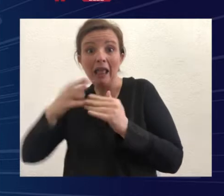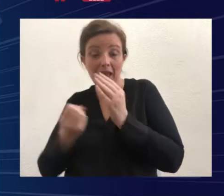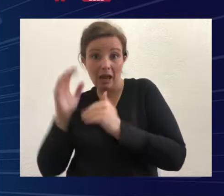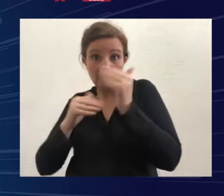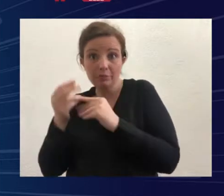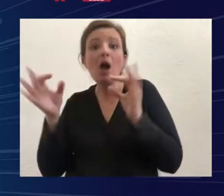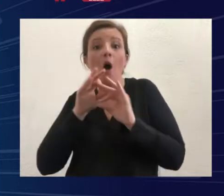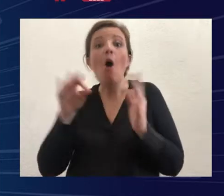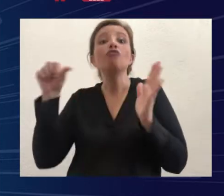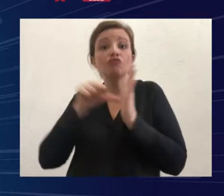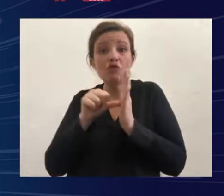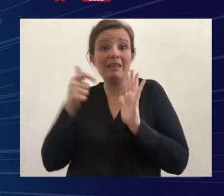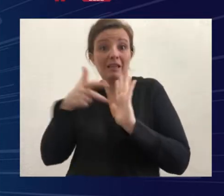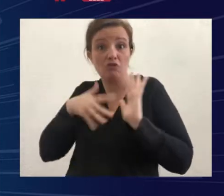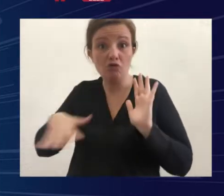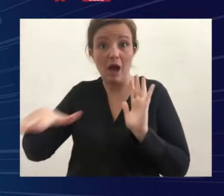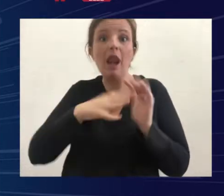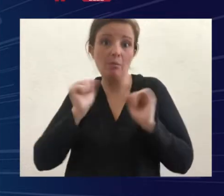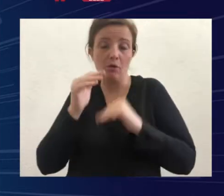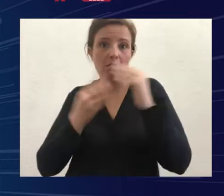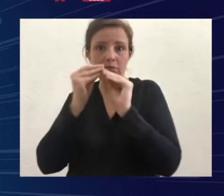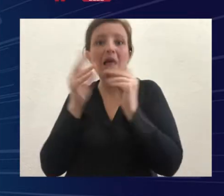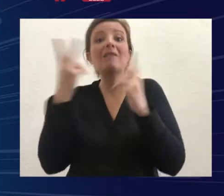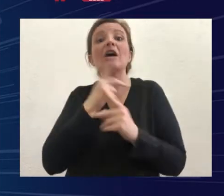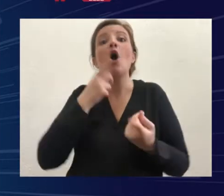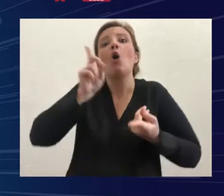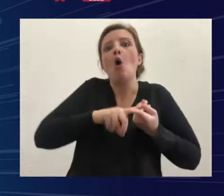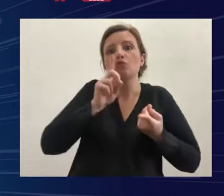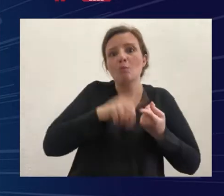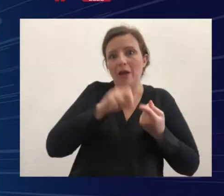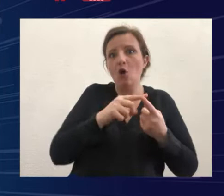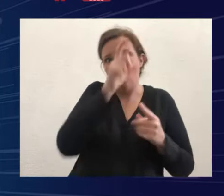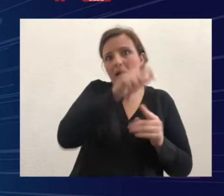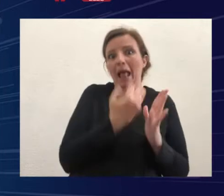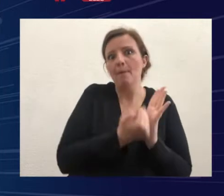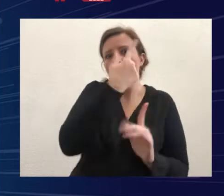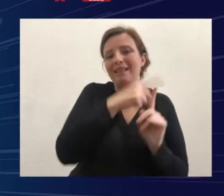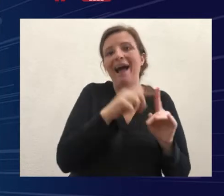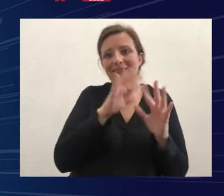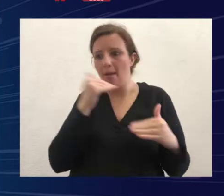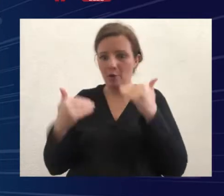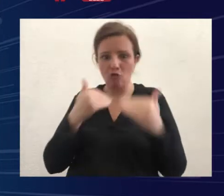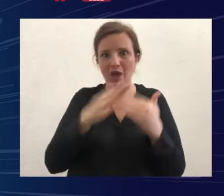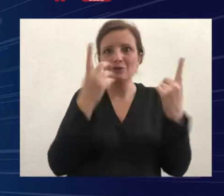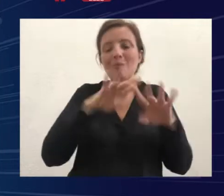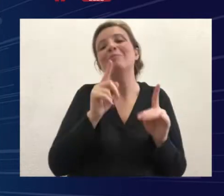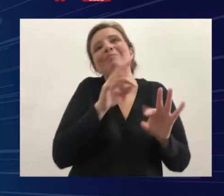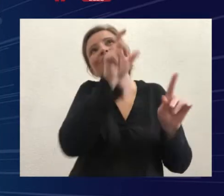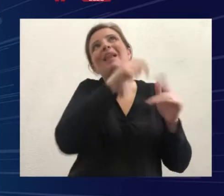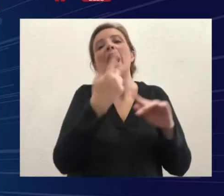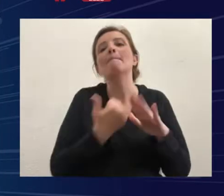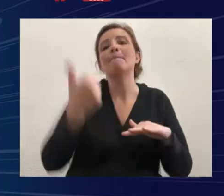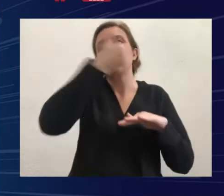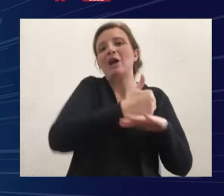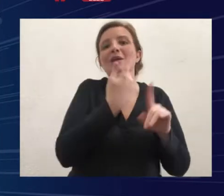di centri sociali. Il consumatore è importante in tutto questo processo, forse è il vero protagonista perché